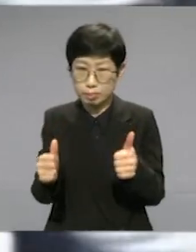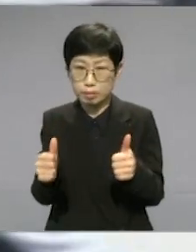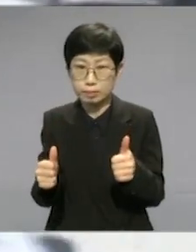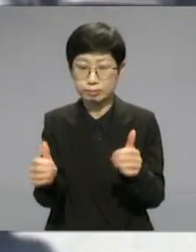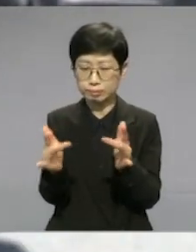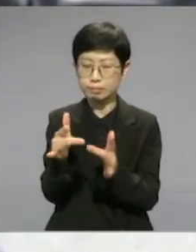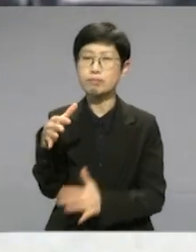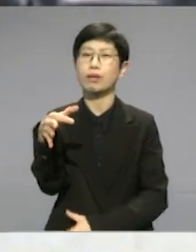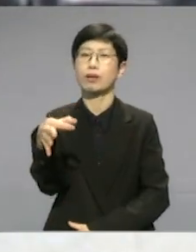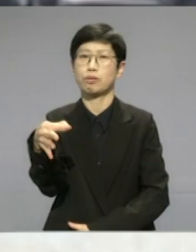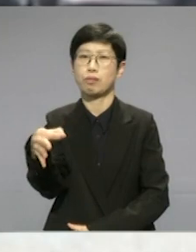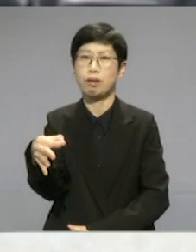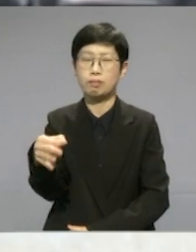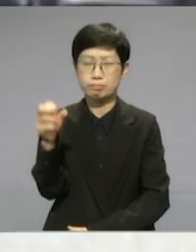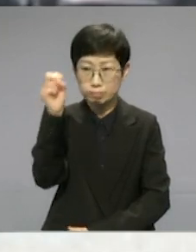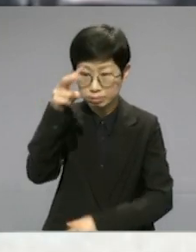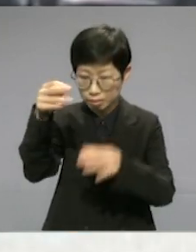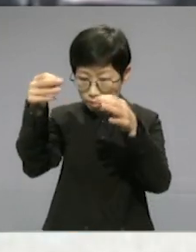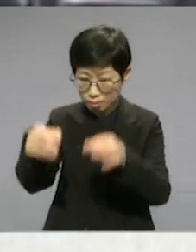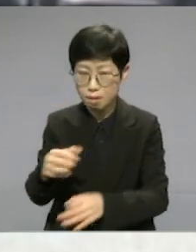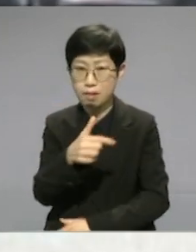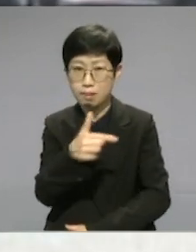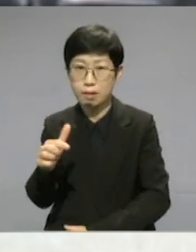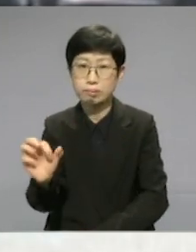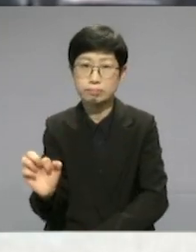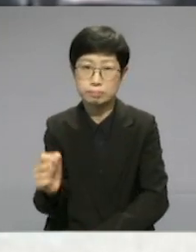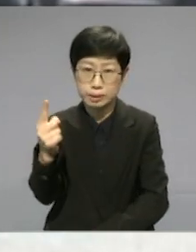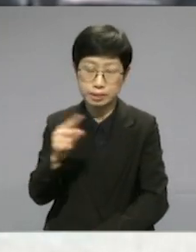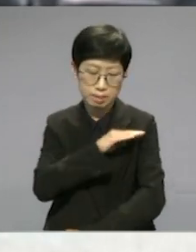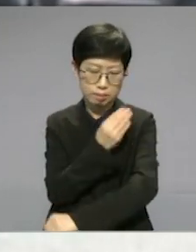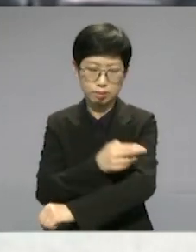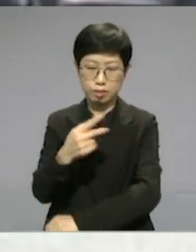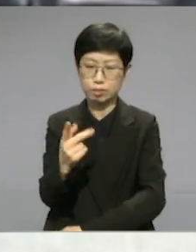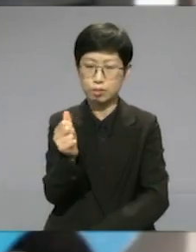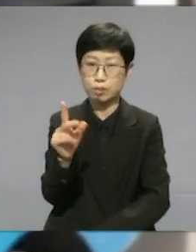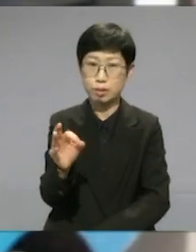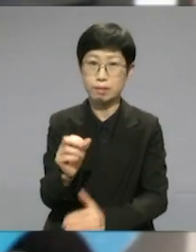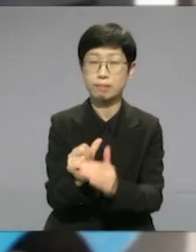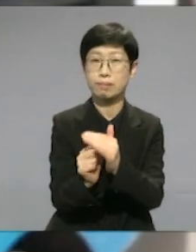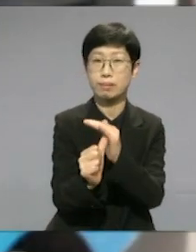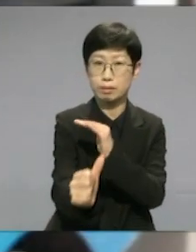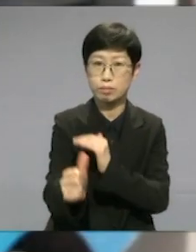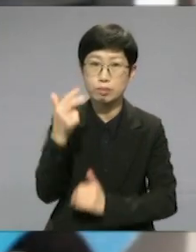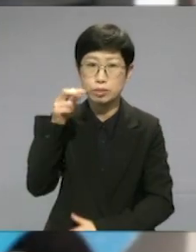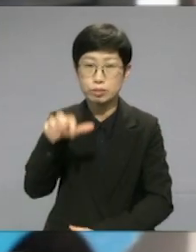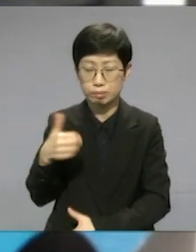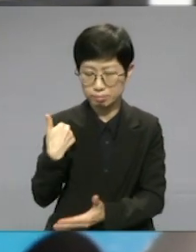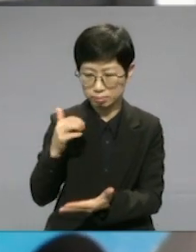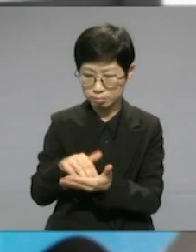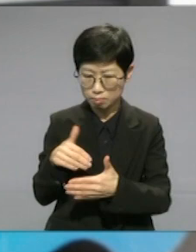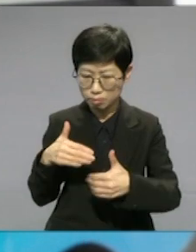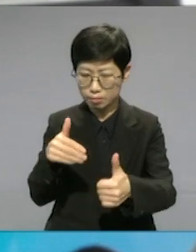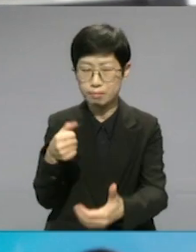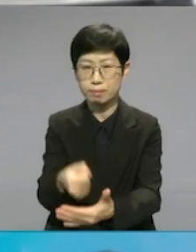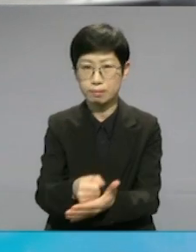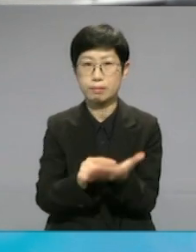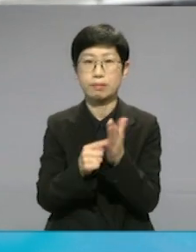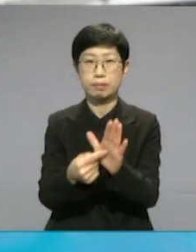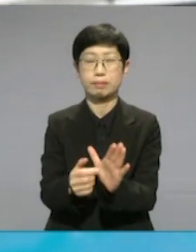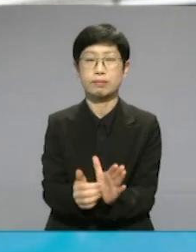포드고리차 사태의 핵심 인물인 권도형 테라폼랩스 대표를 미국으로 송환하기로 했다고